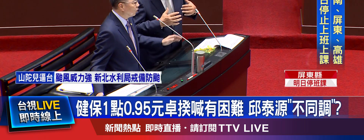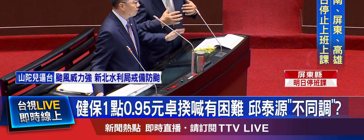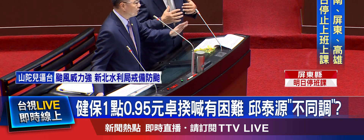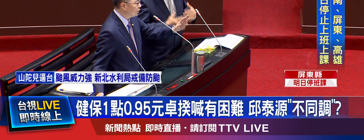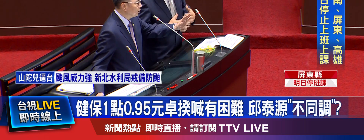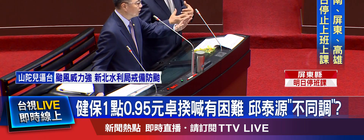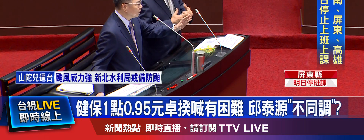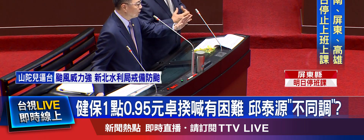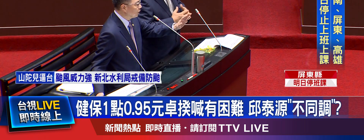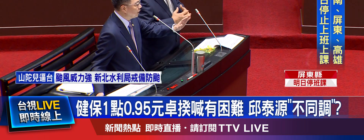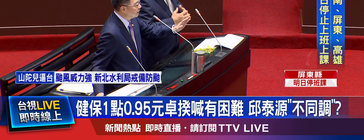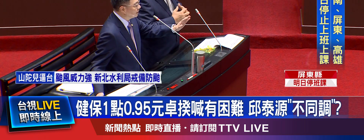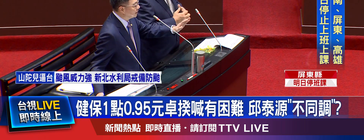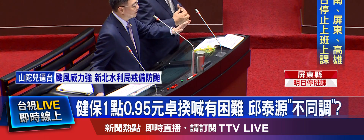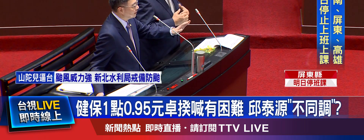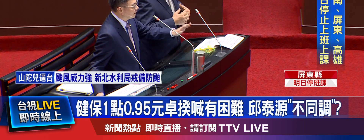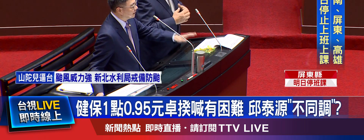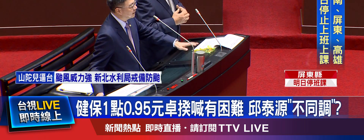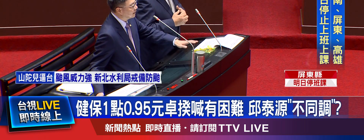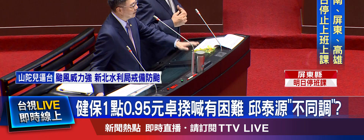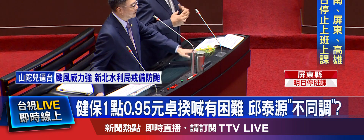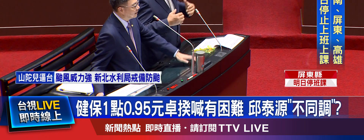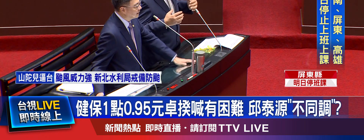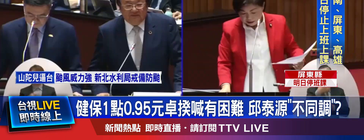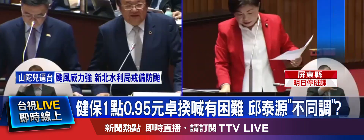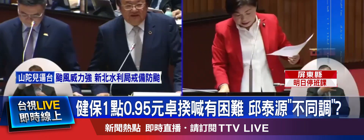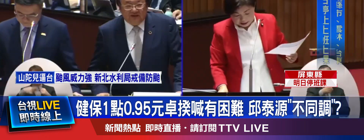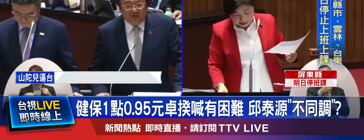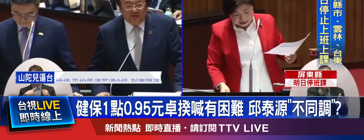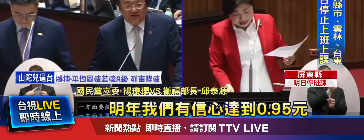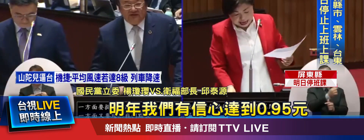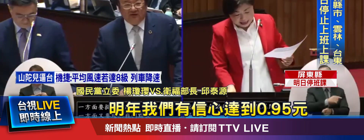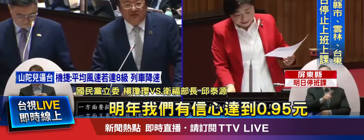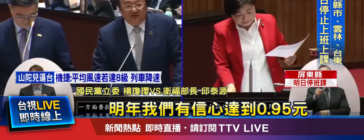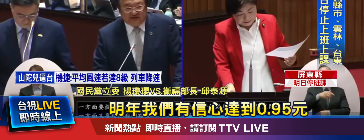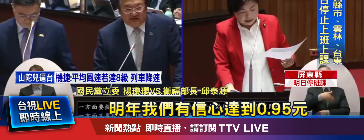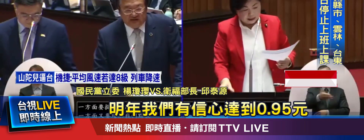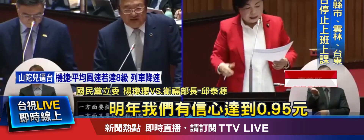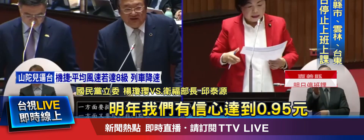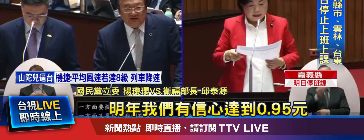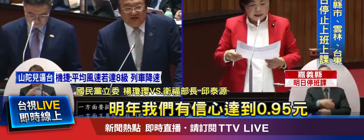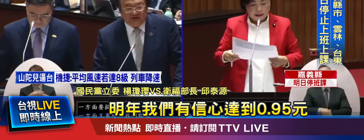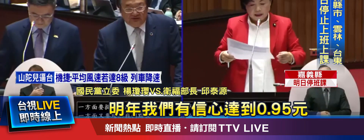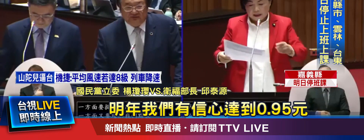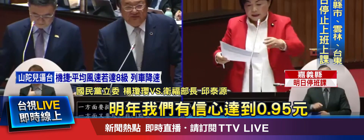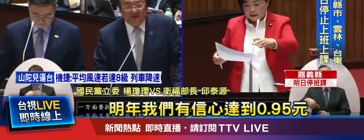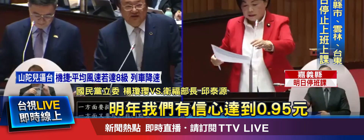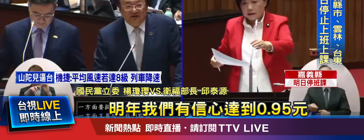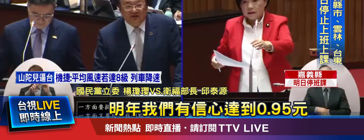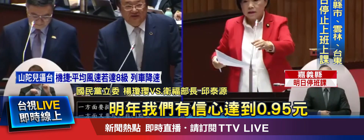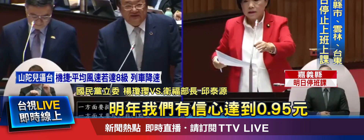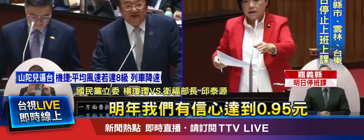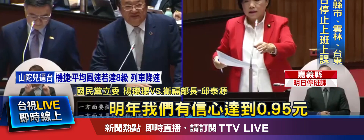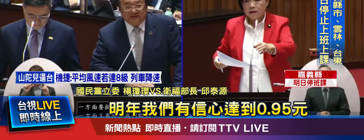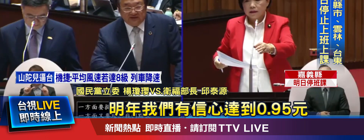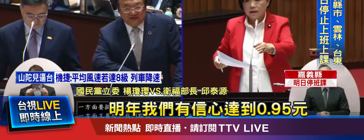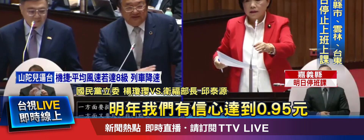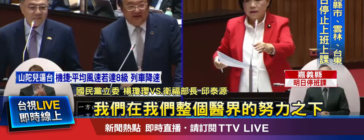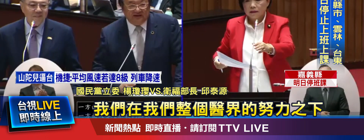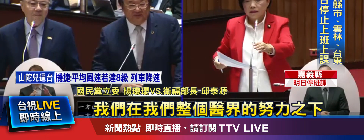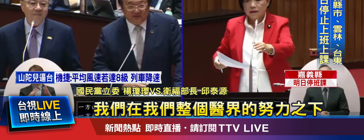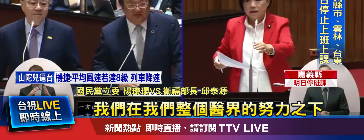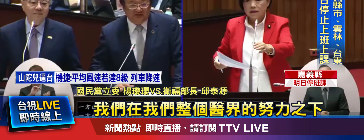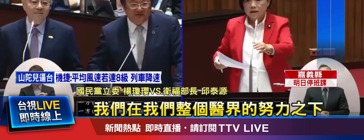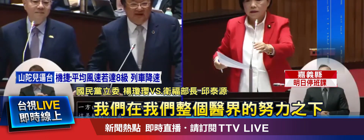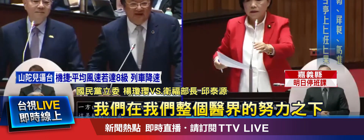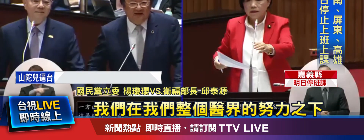务有困难，卫福部长邱泰源马上唱反调。 明年我们有信心达到0.95。我们在我们整个医